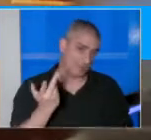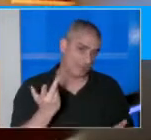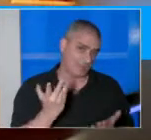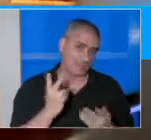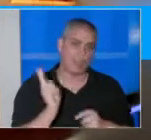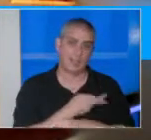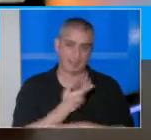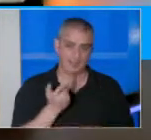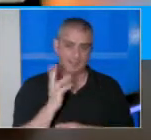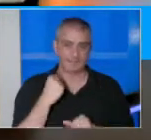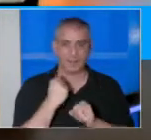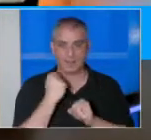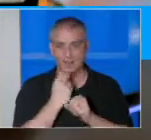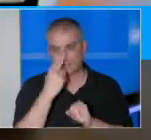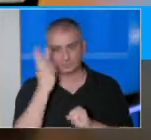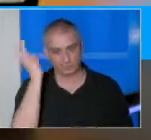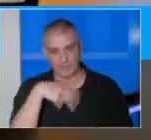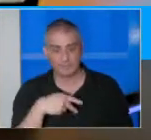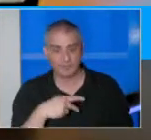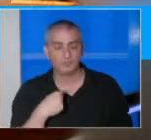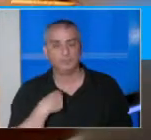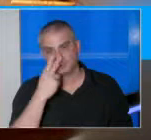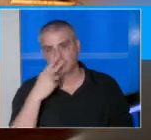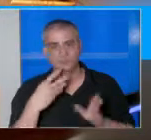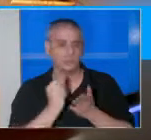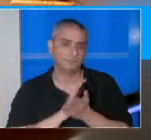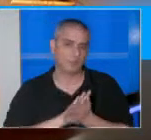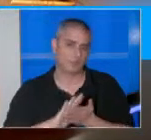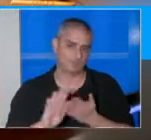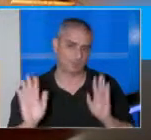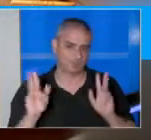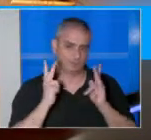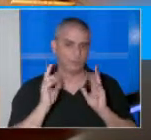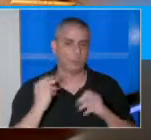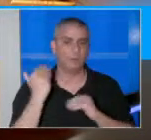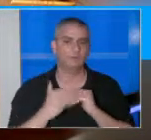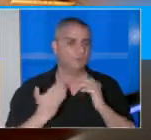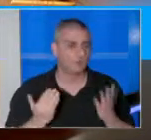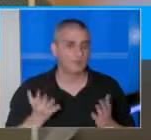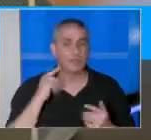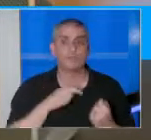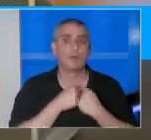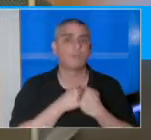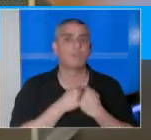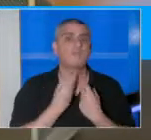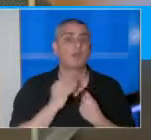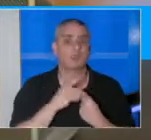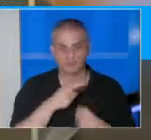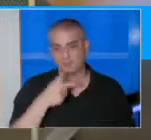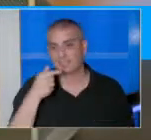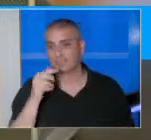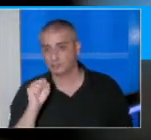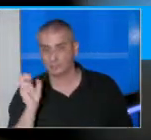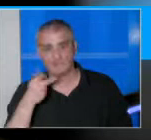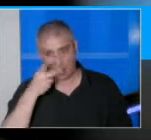לצופה הרגיל ולנסות לגרום לו להבין. אז ננסה לפשט בצורה בשורה תחתונה. היה כאן מאבק נוסף בין גדעון סער